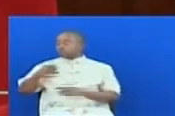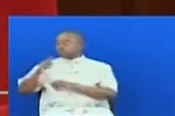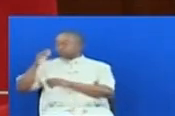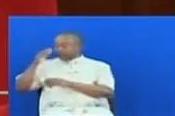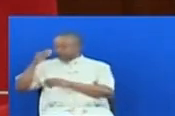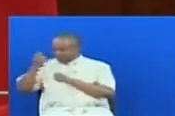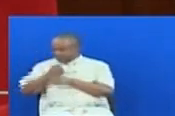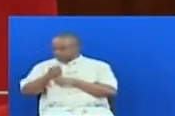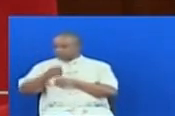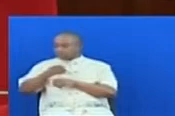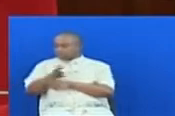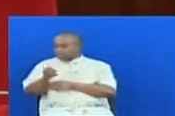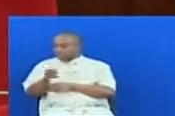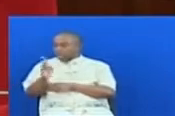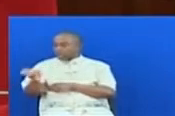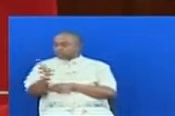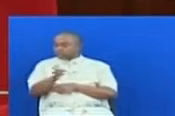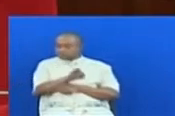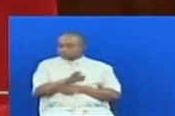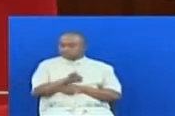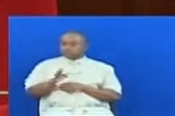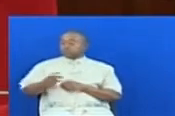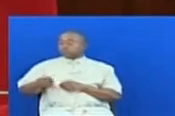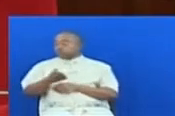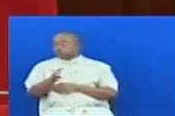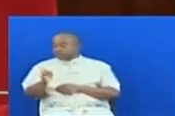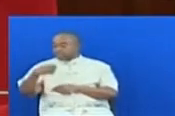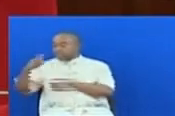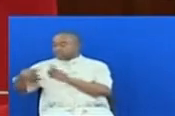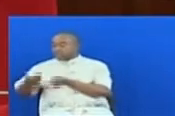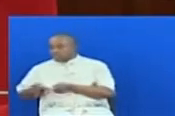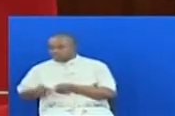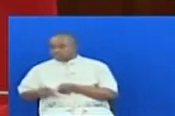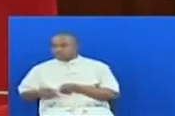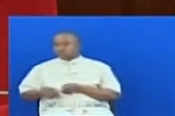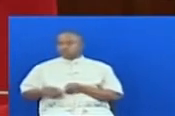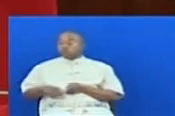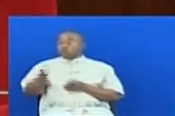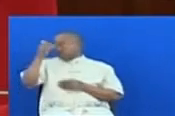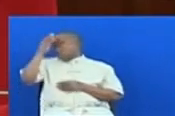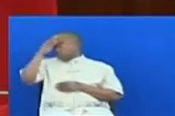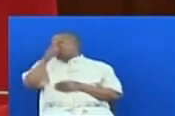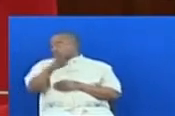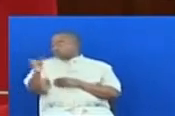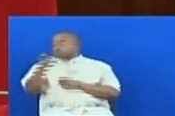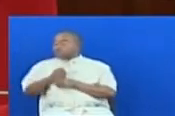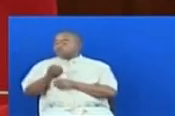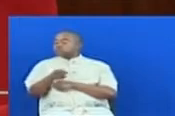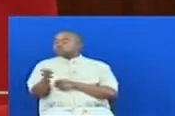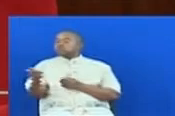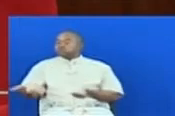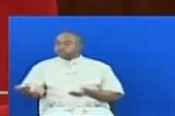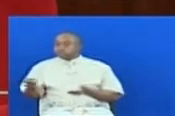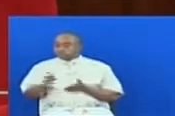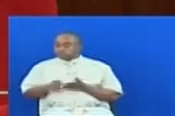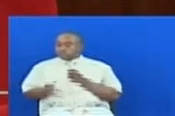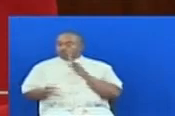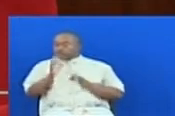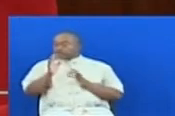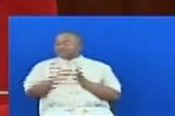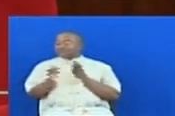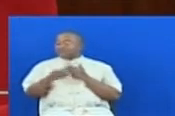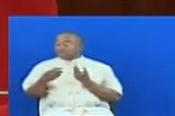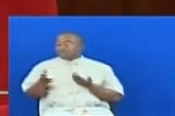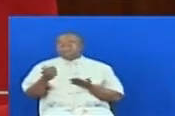halmashauri, kutembelea miradi, kutembelea kujua halmashauri zinafanya kazi gani kwa ufanisi upi,